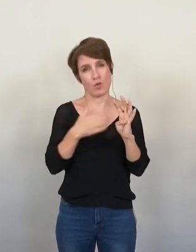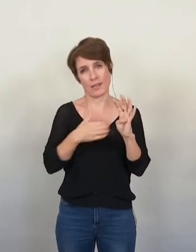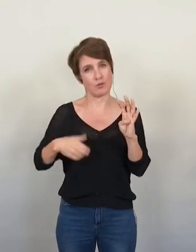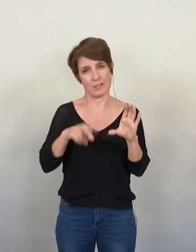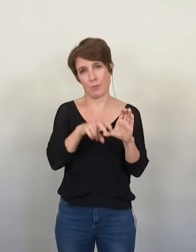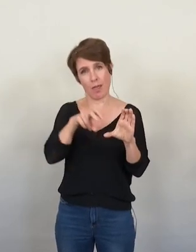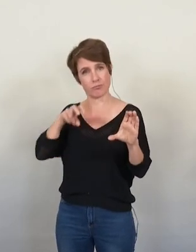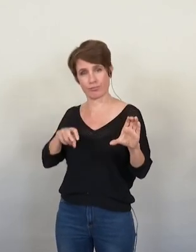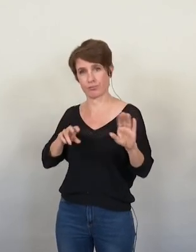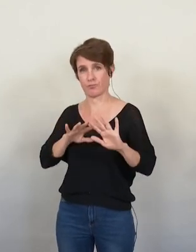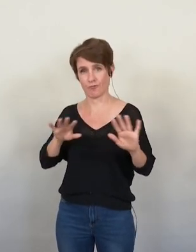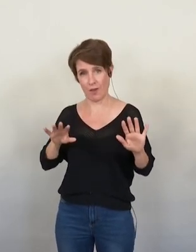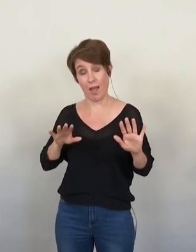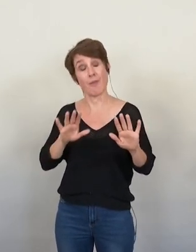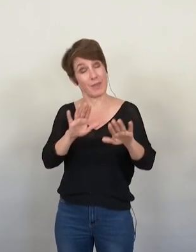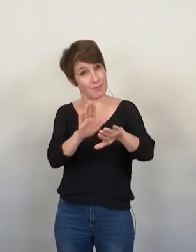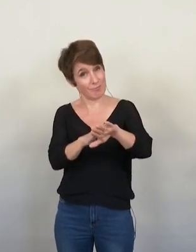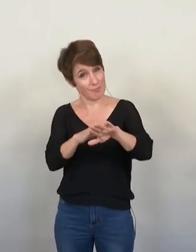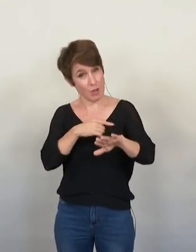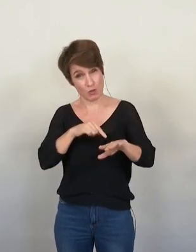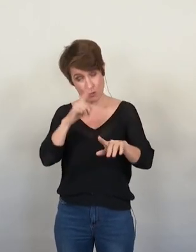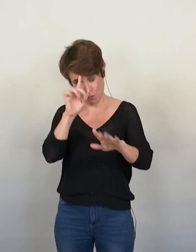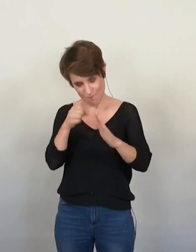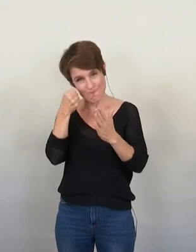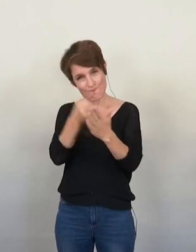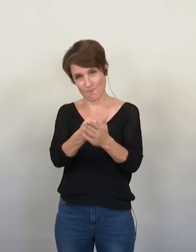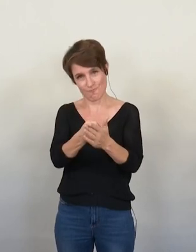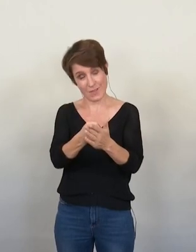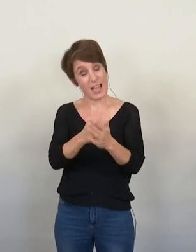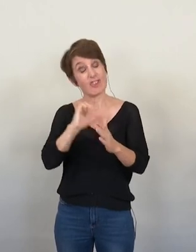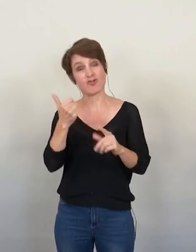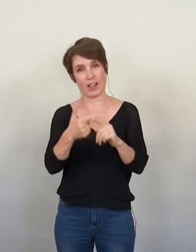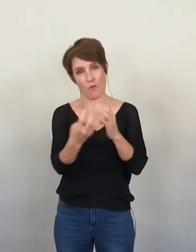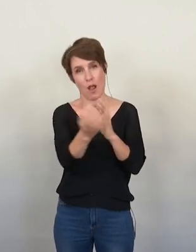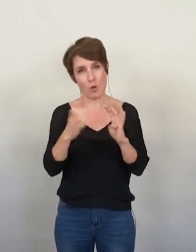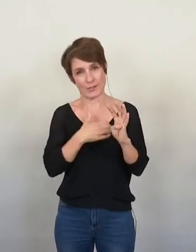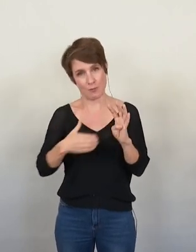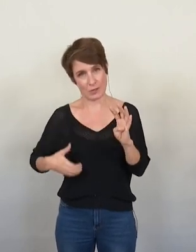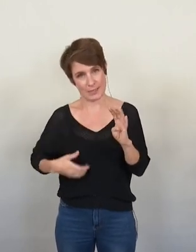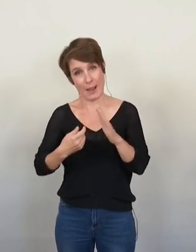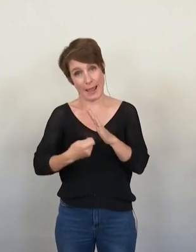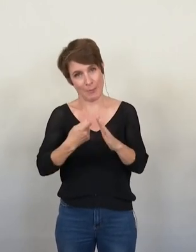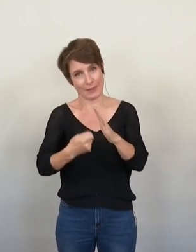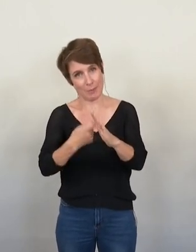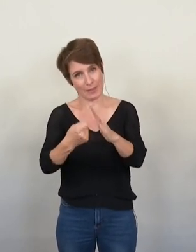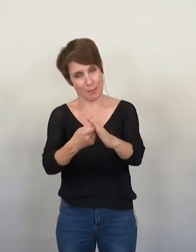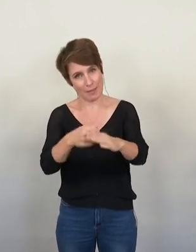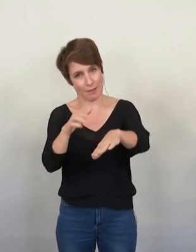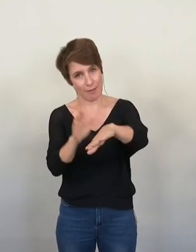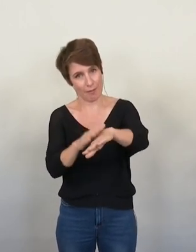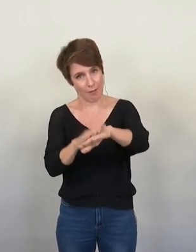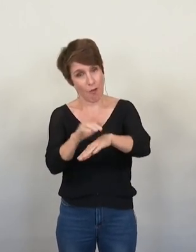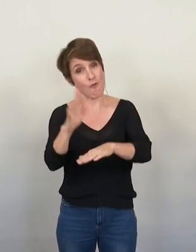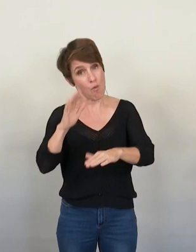détermination et entre guillemets notre pédagogie pour à chaque conseil vous répéterz la même chose pour savoir si vous ou non vous allez respecter votre